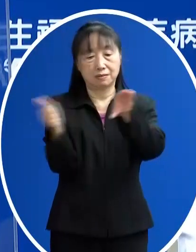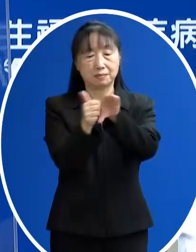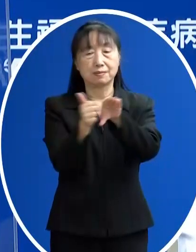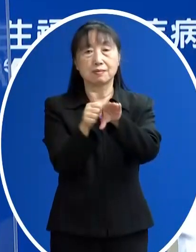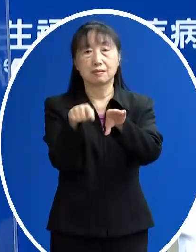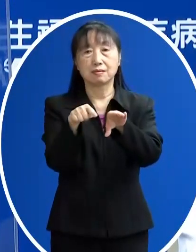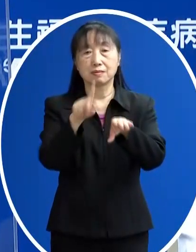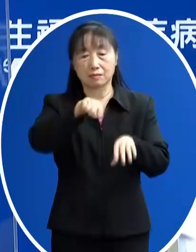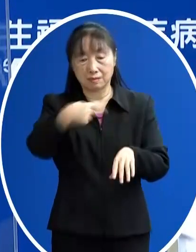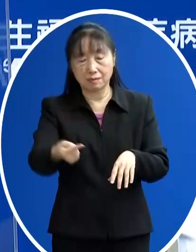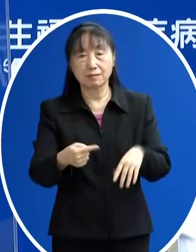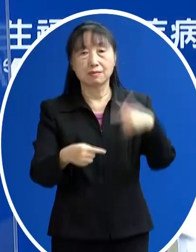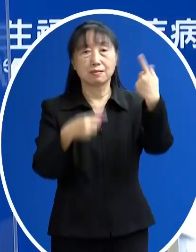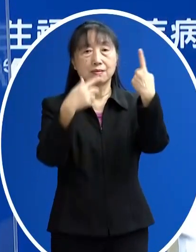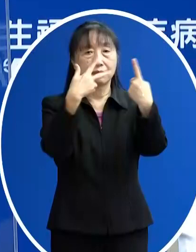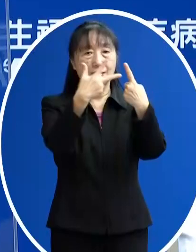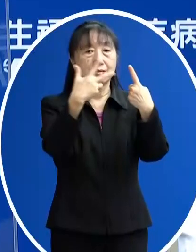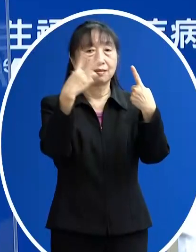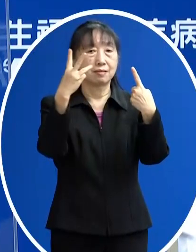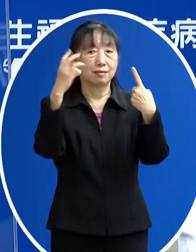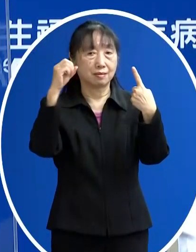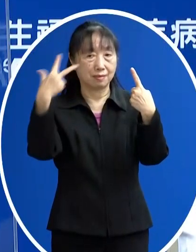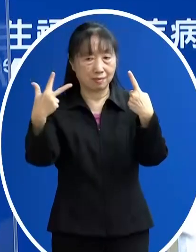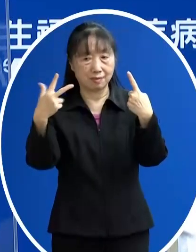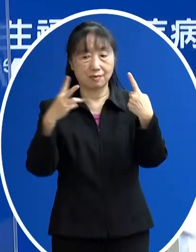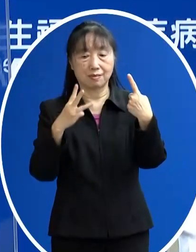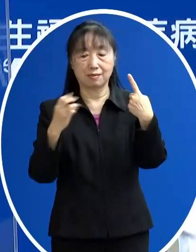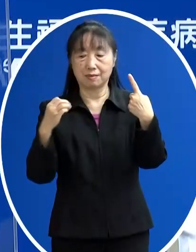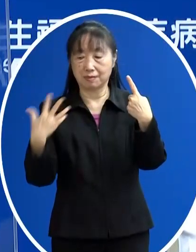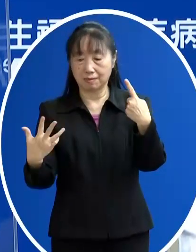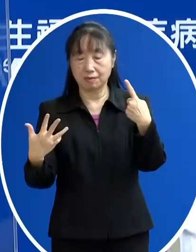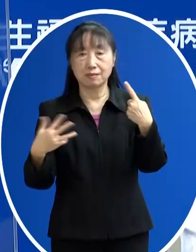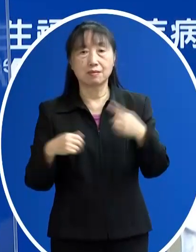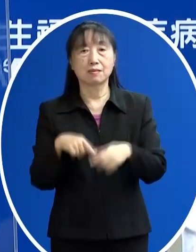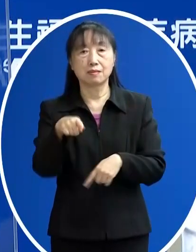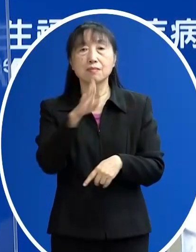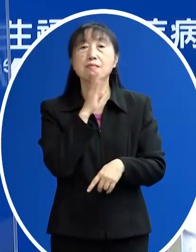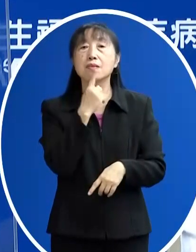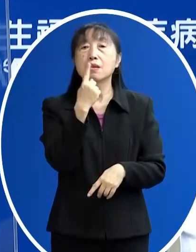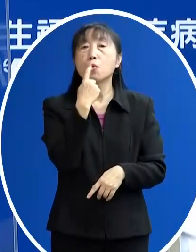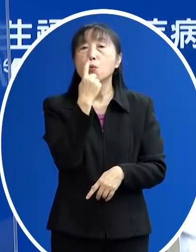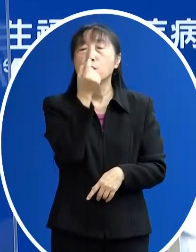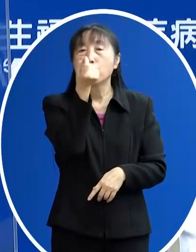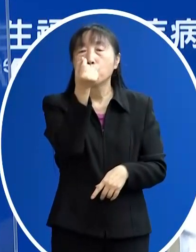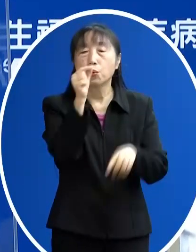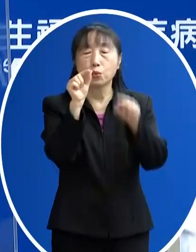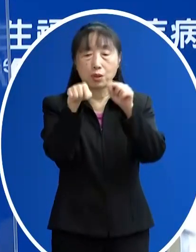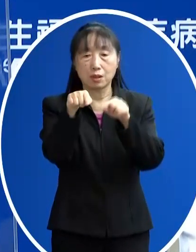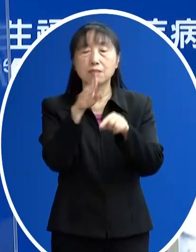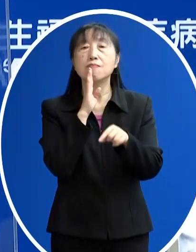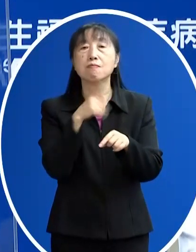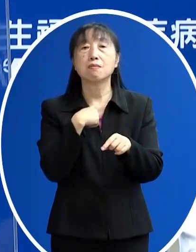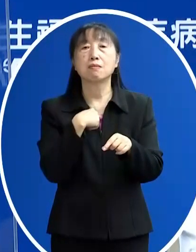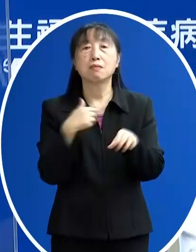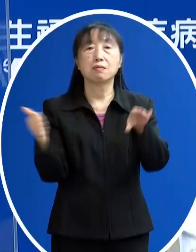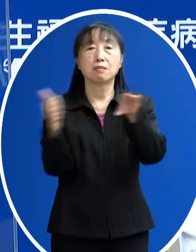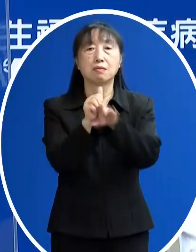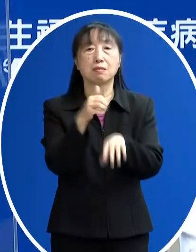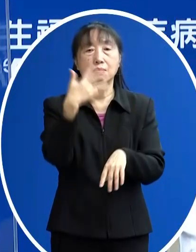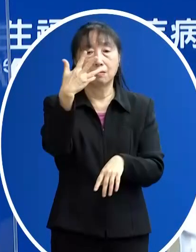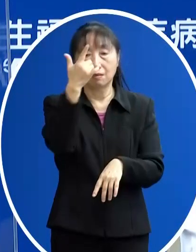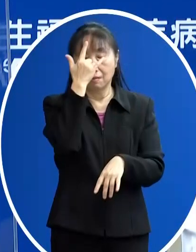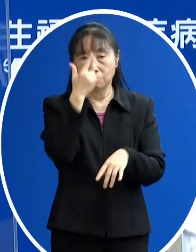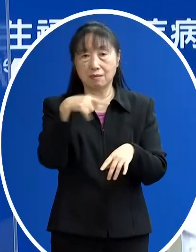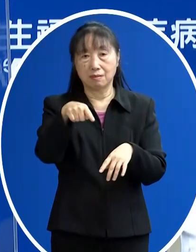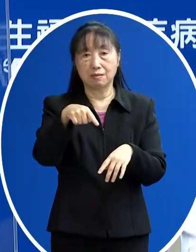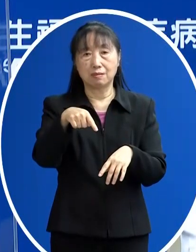面17307跟17308，好，这是一个浅绿色的，他们是坐巴德线的。好，他们